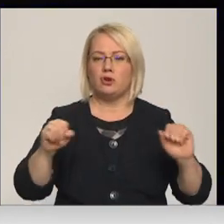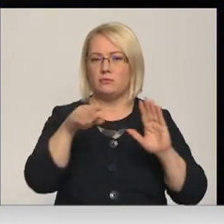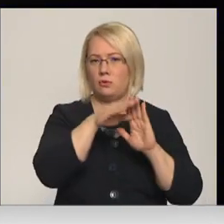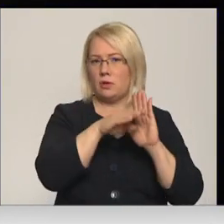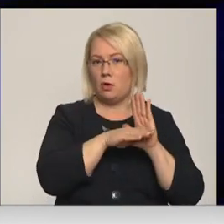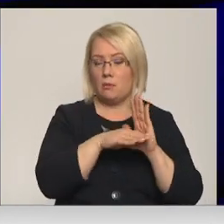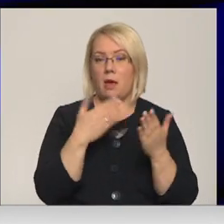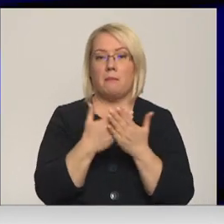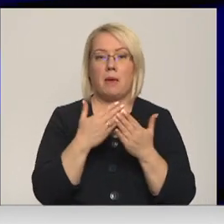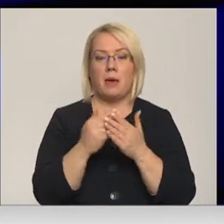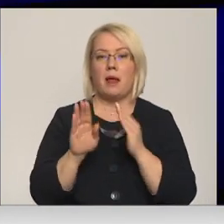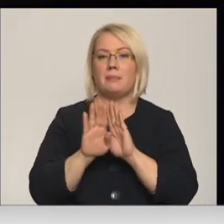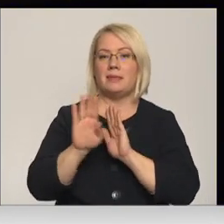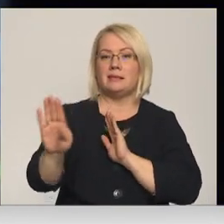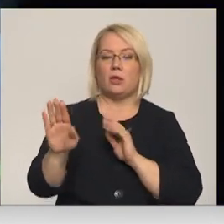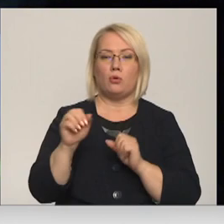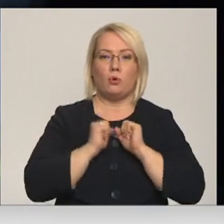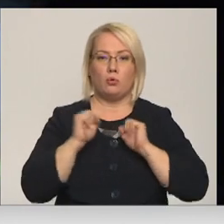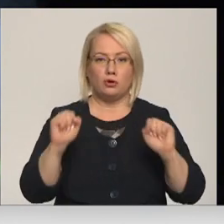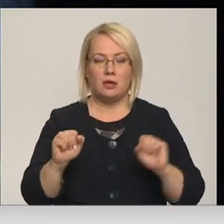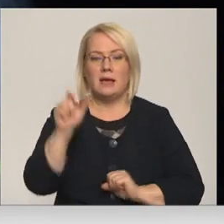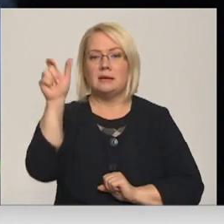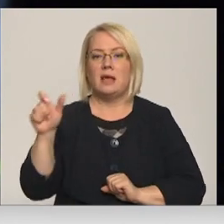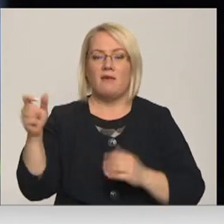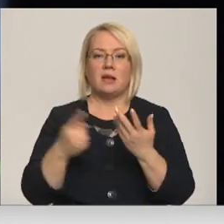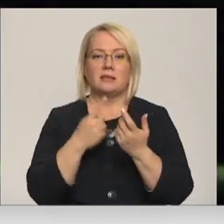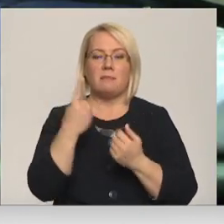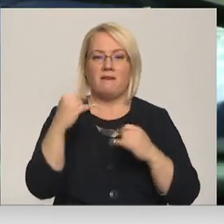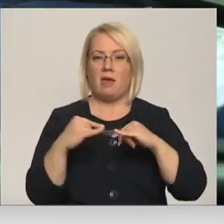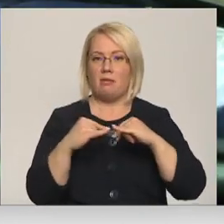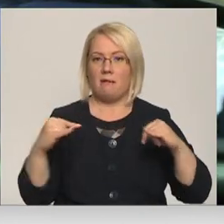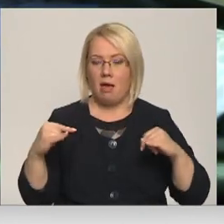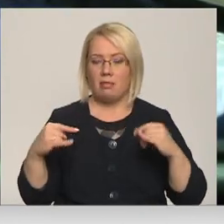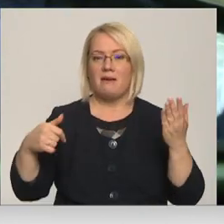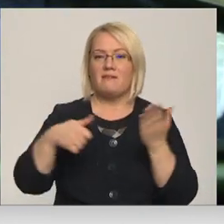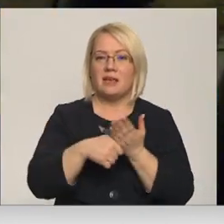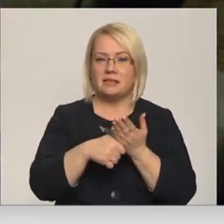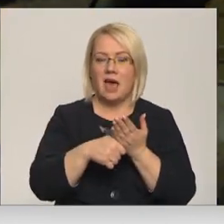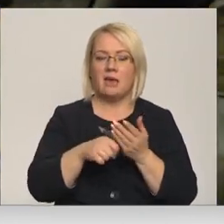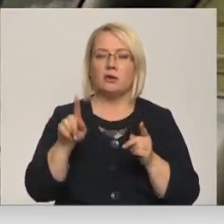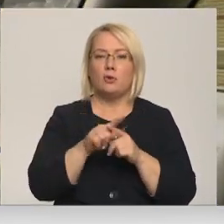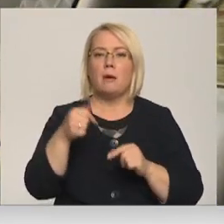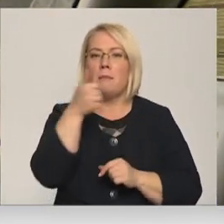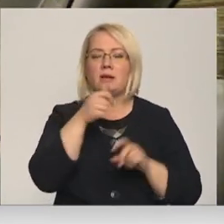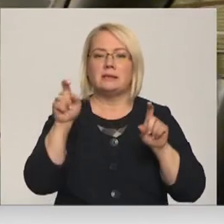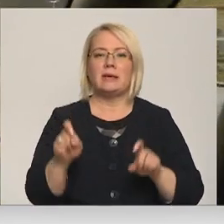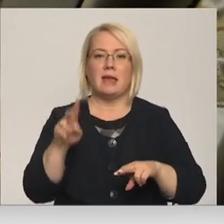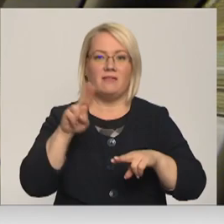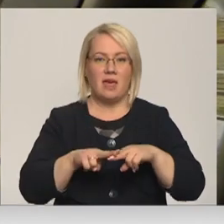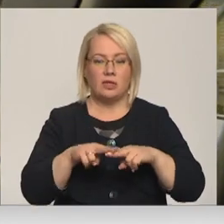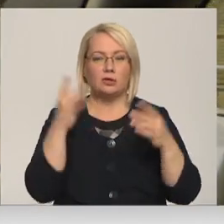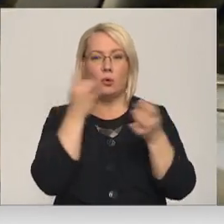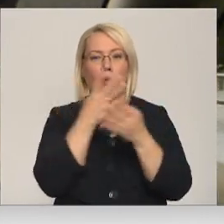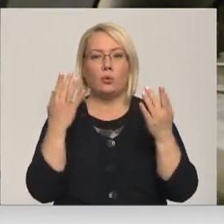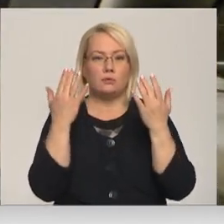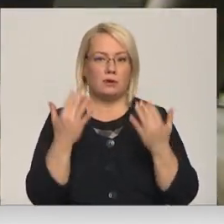prasības, piemēram, distances nodrošināšana, cilvēku skaits pie galdiņa, fiksētas un personalizētas sēdvietas kultūras